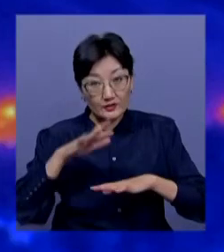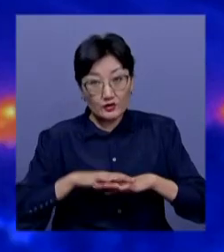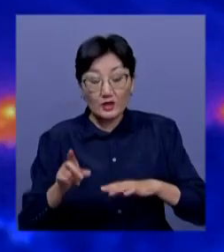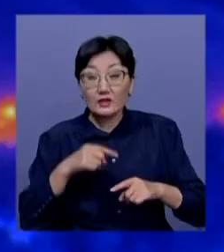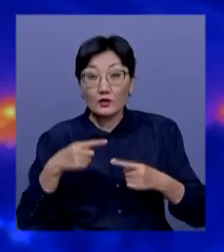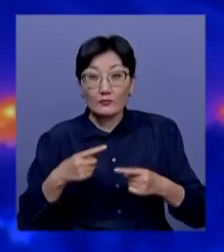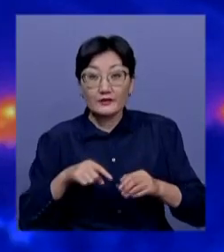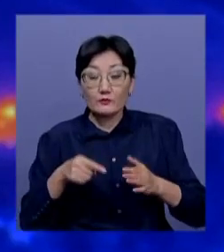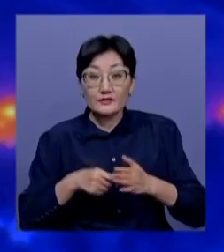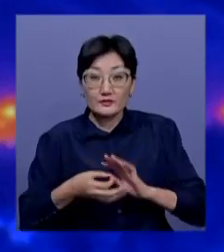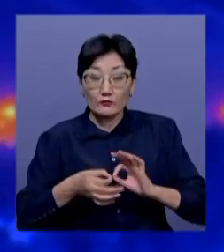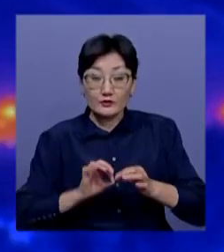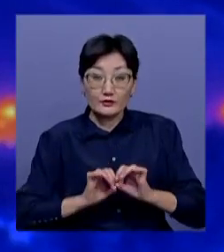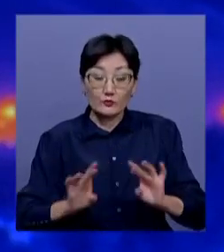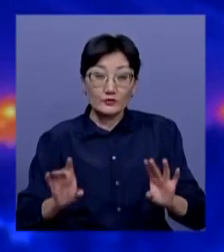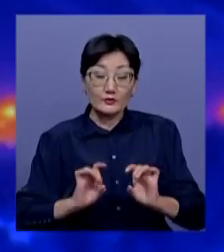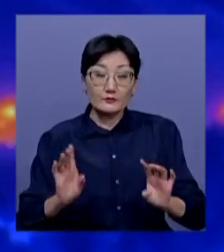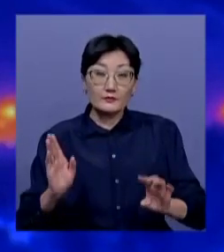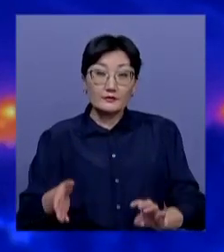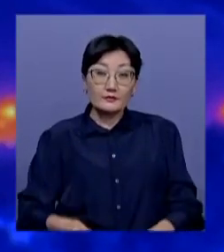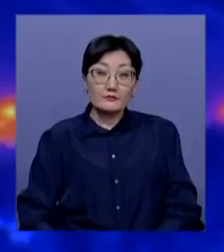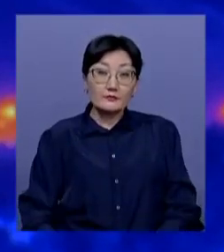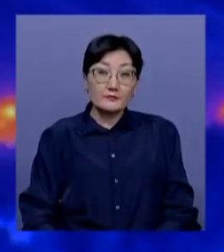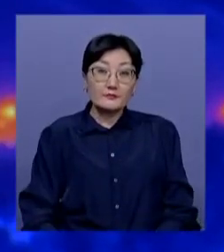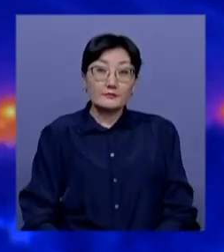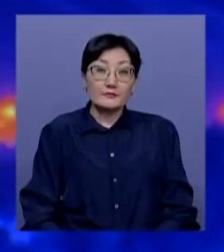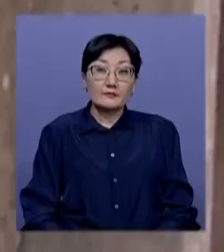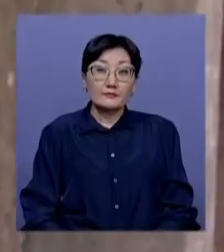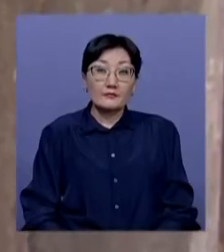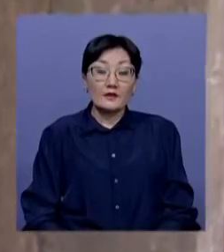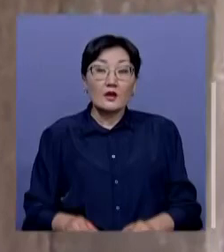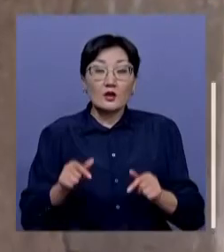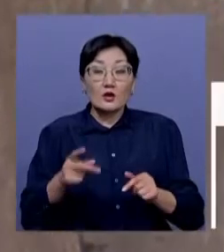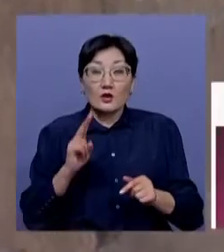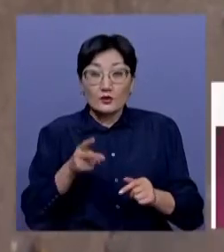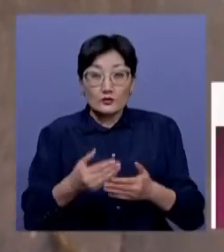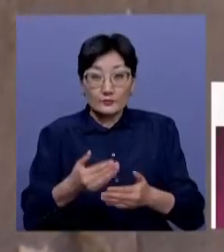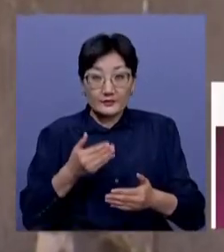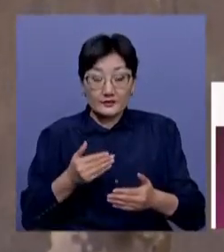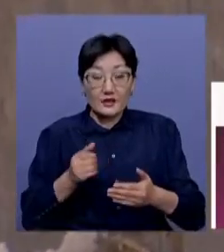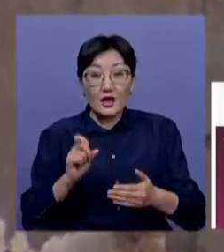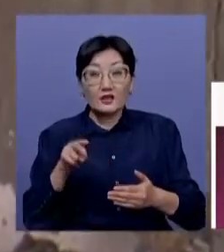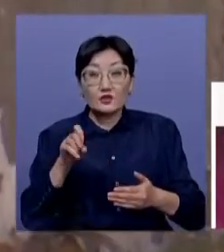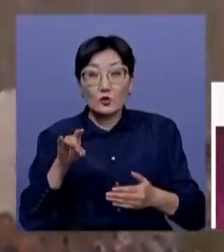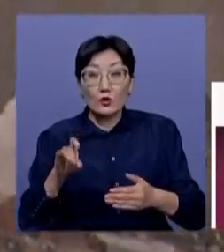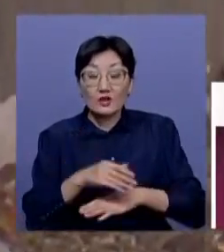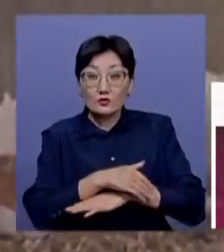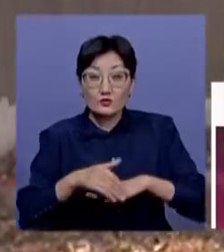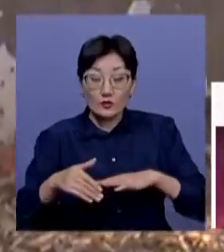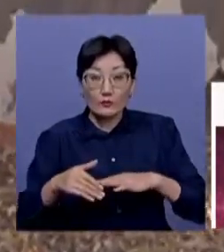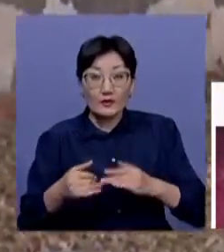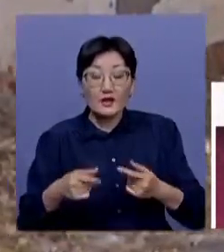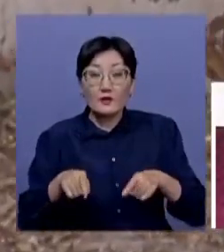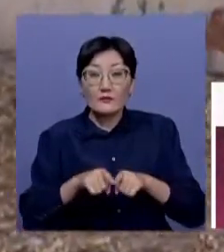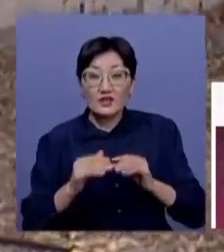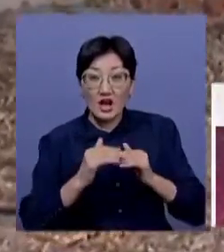дейді? Мәселенің мән-жайын әріптесім Сымбат Ноғай анықтап келді. Осыдан 2 жыл бұрын мына Ақсұңқар көшесінде мінсіз